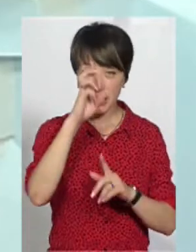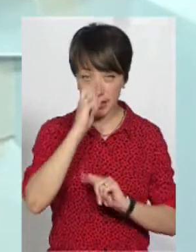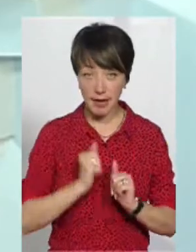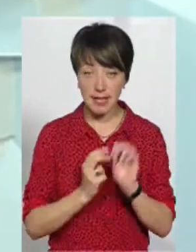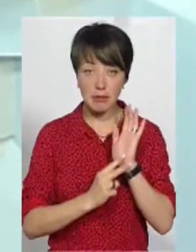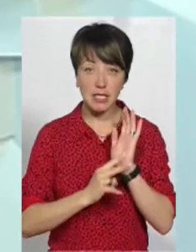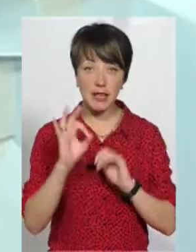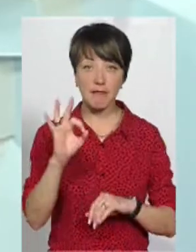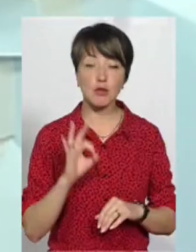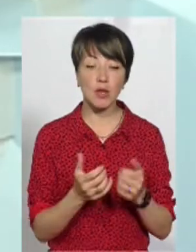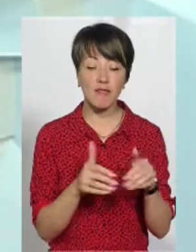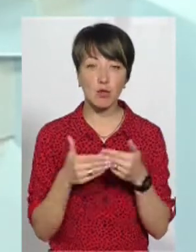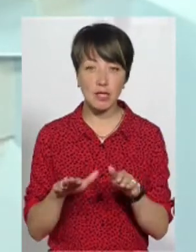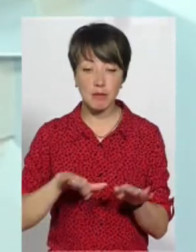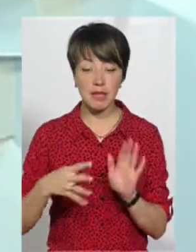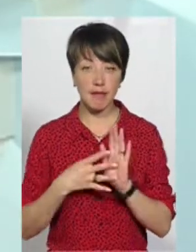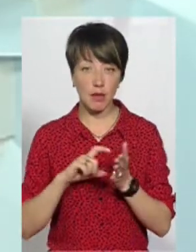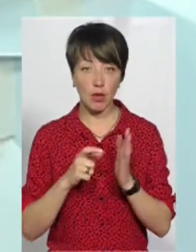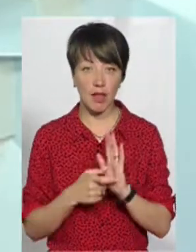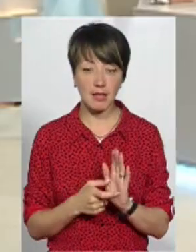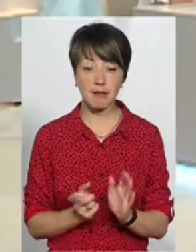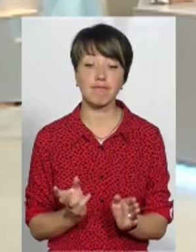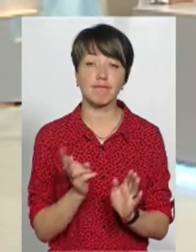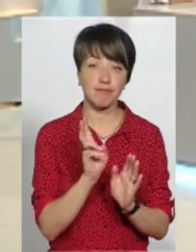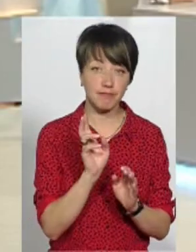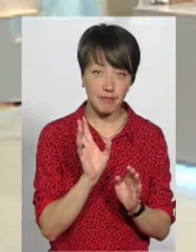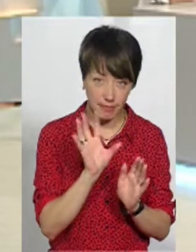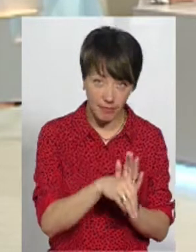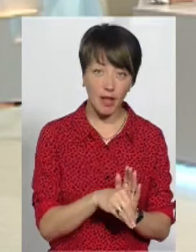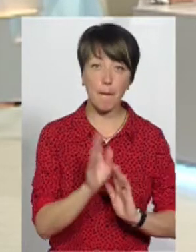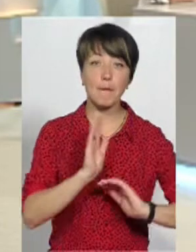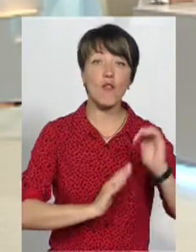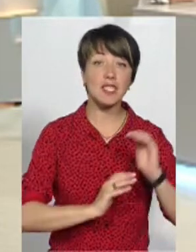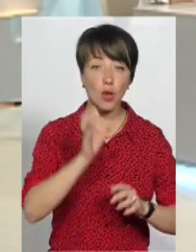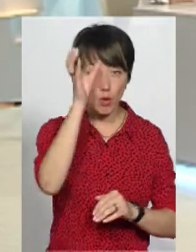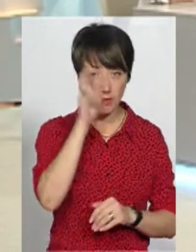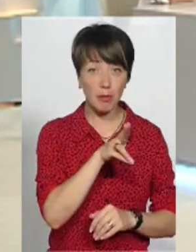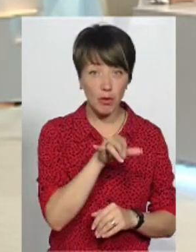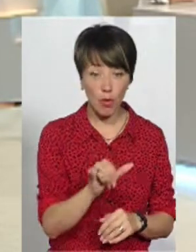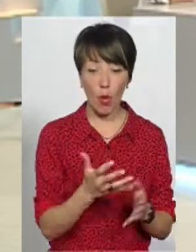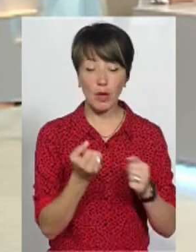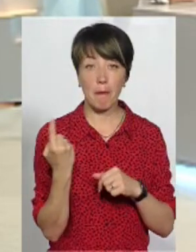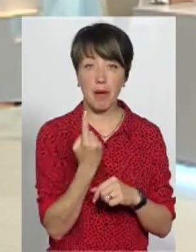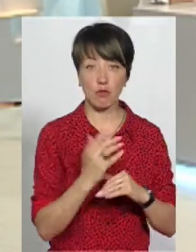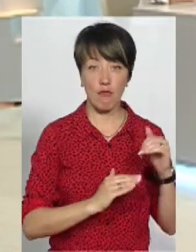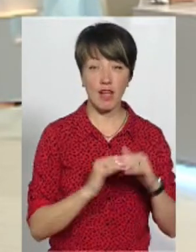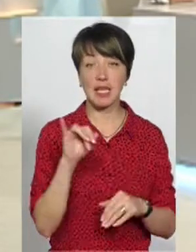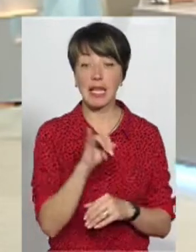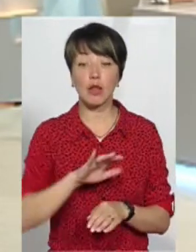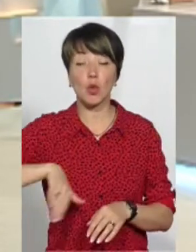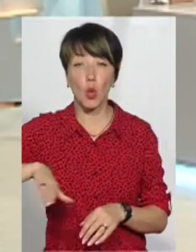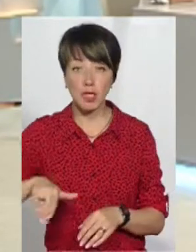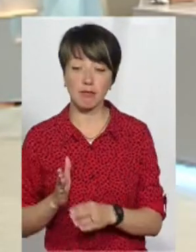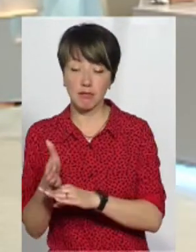країнах 70% випускників після 9 класу іде в професійну освіту, отримують першу професію і аж